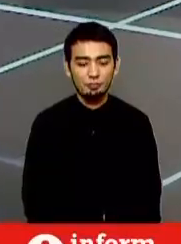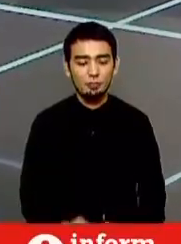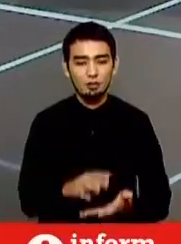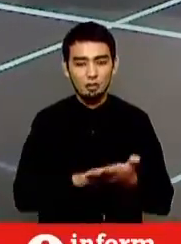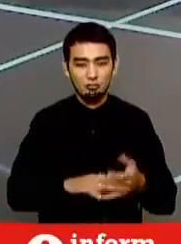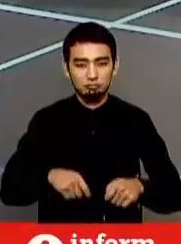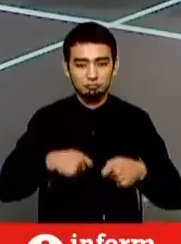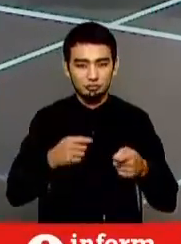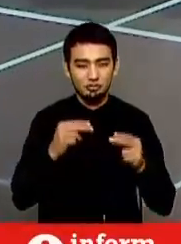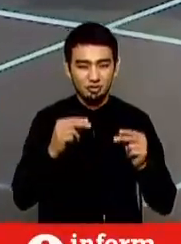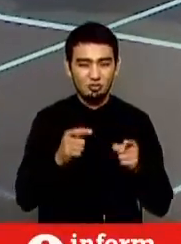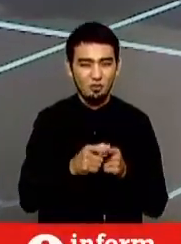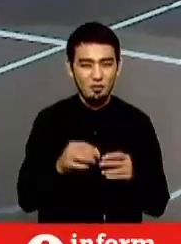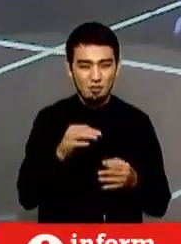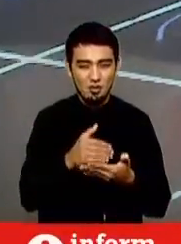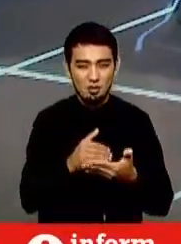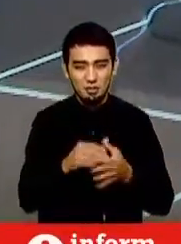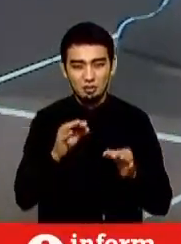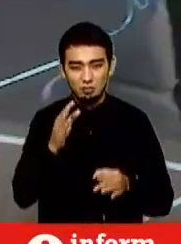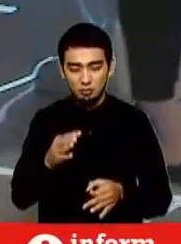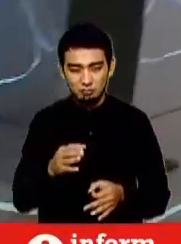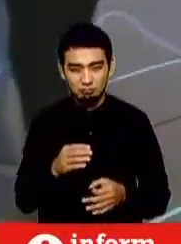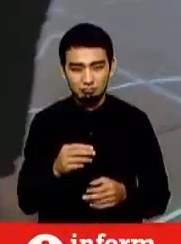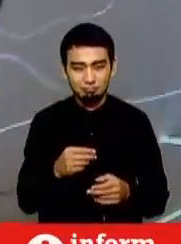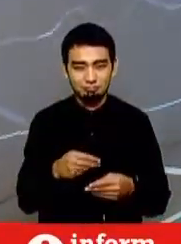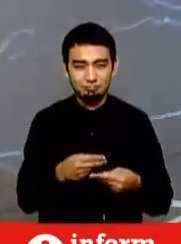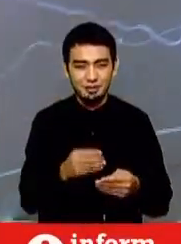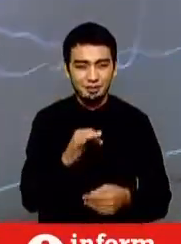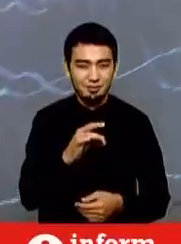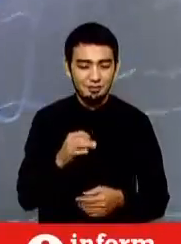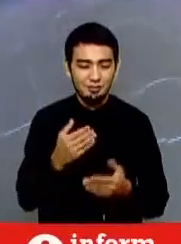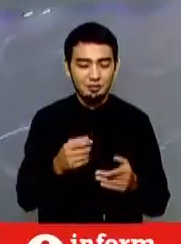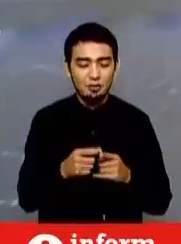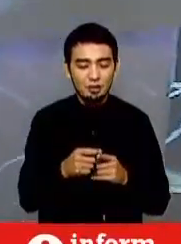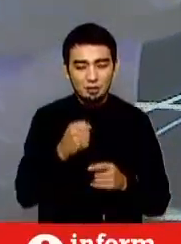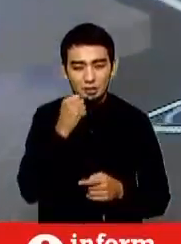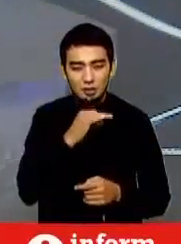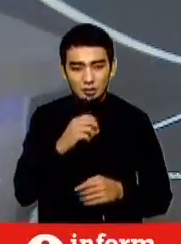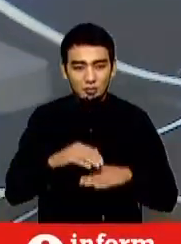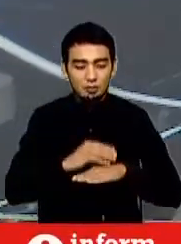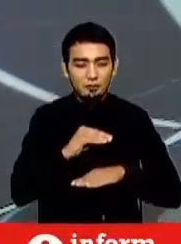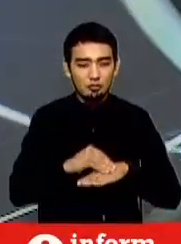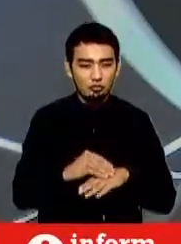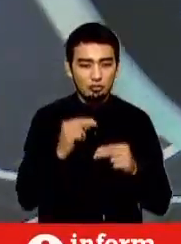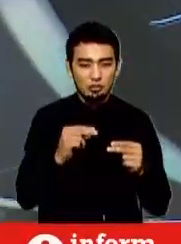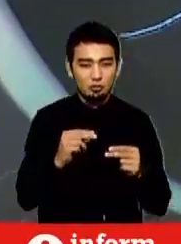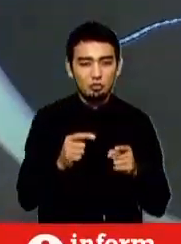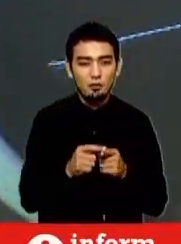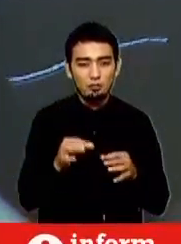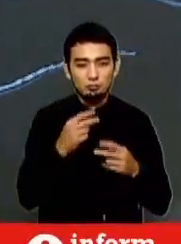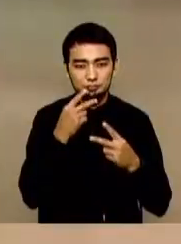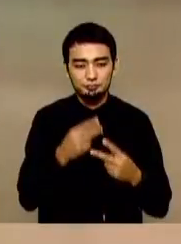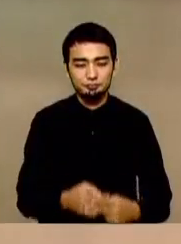Хабарымыздар қарай сөздің ішіне керек жобасы жалғастырады. Сөз кезегі Ирина Советжан қызында. Рахмет, Аида. Қайырлы кеш, бүгін сөздің ішіне керектен